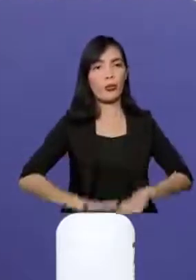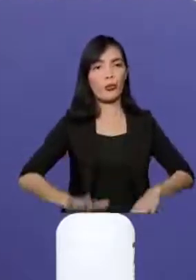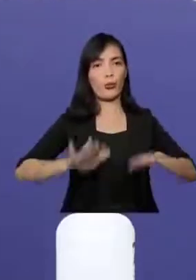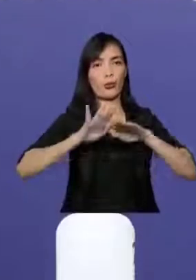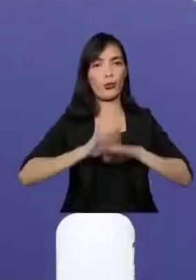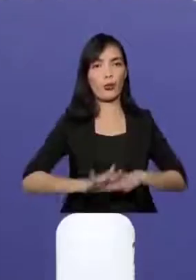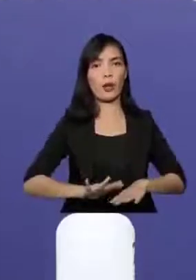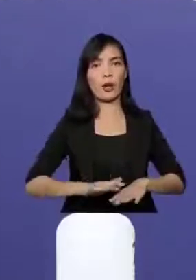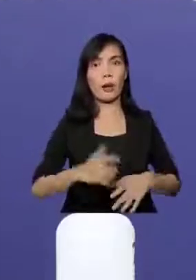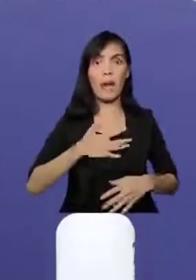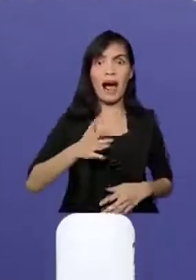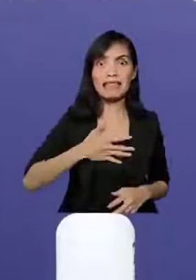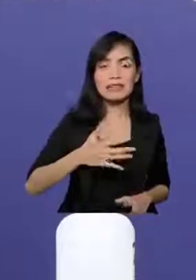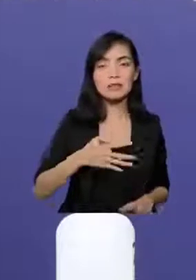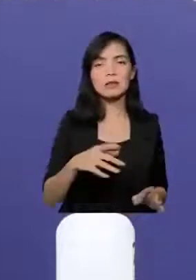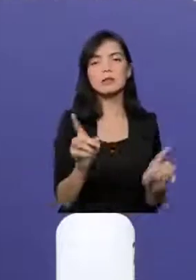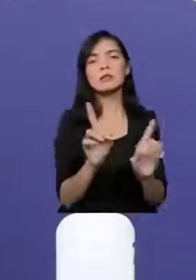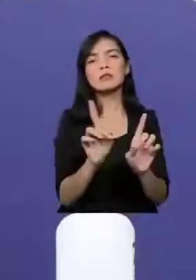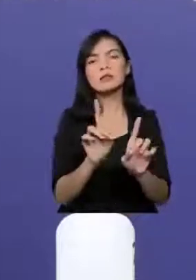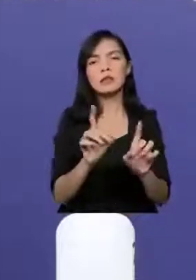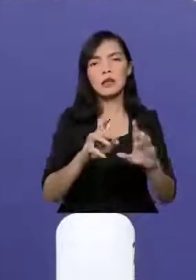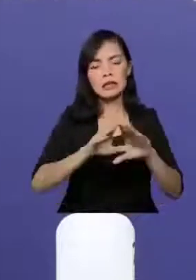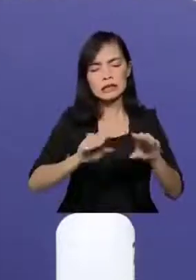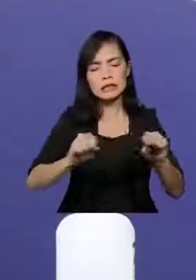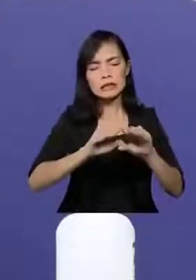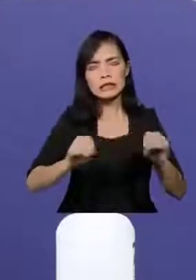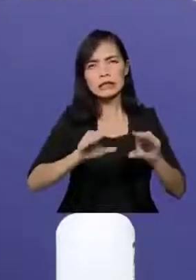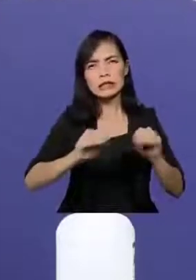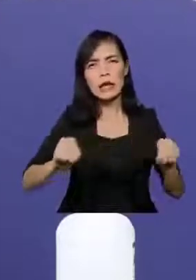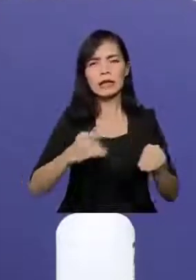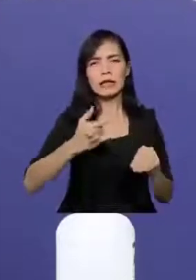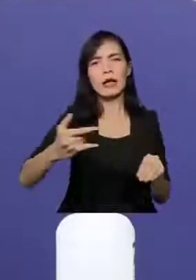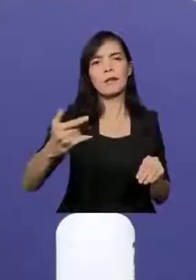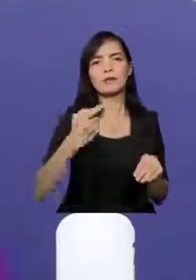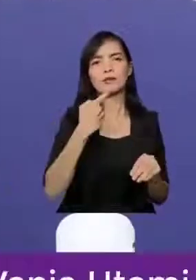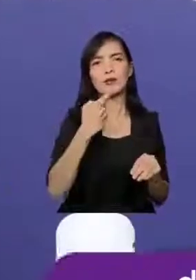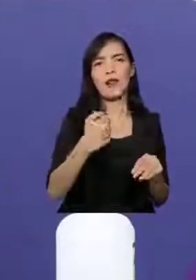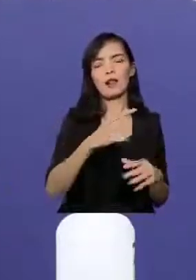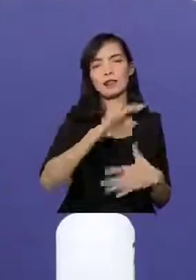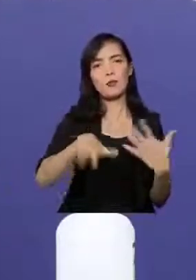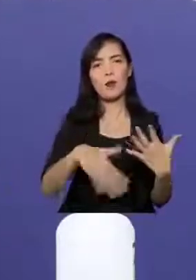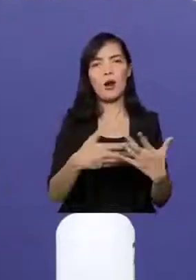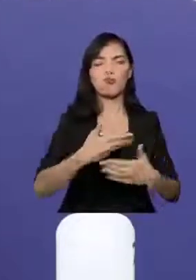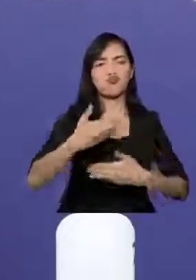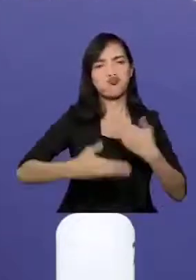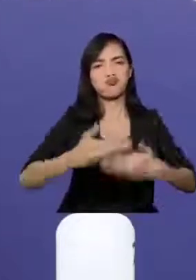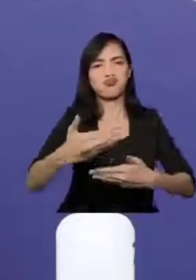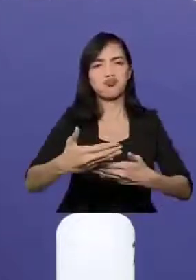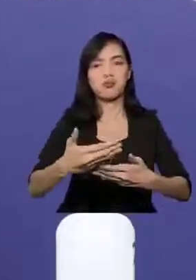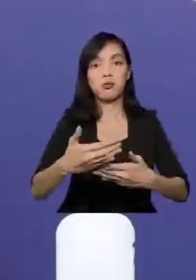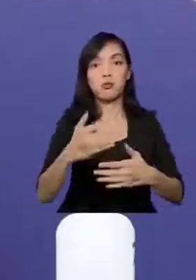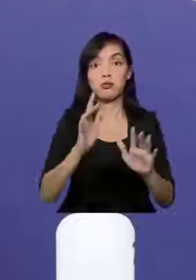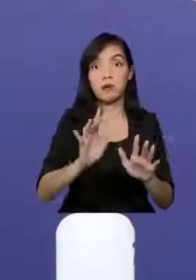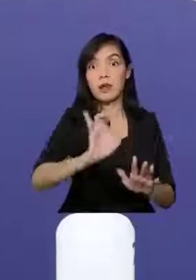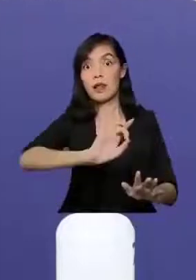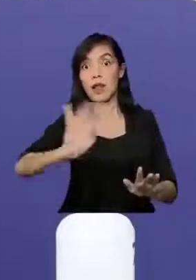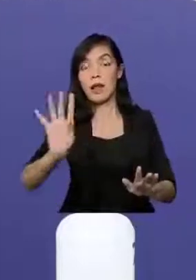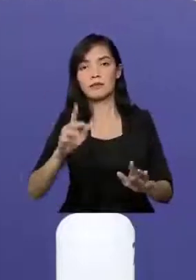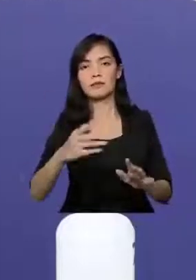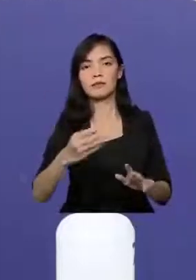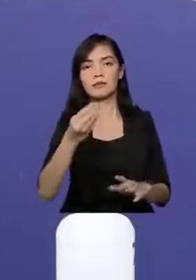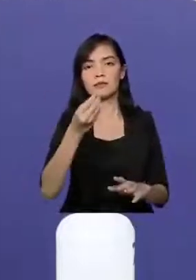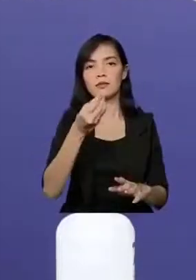juga jangan terlalu panik tetap bekerja keras terkait dengan semua ini lalu selain itu juga